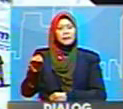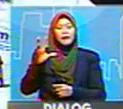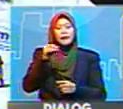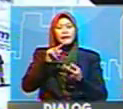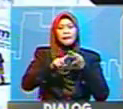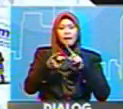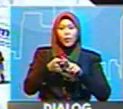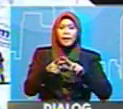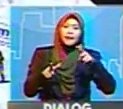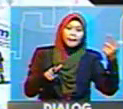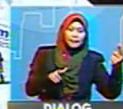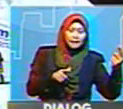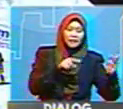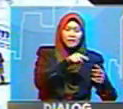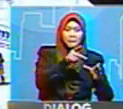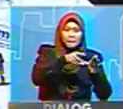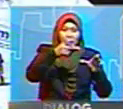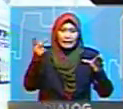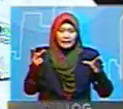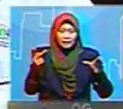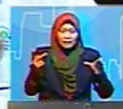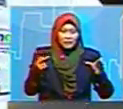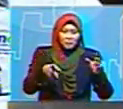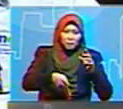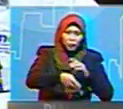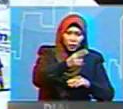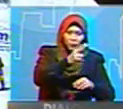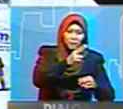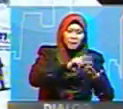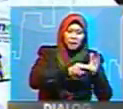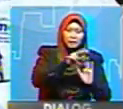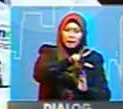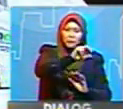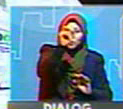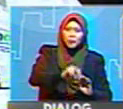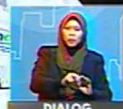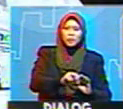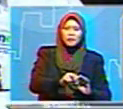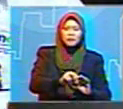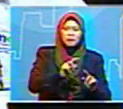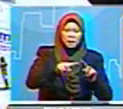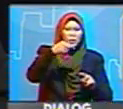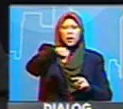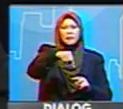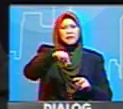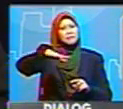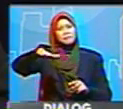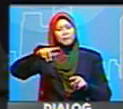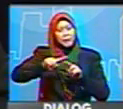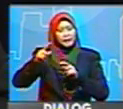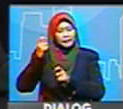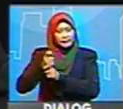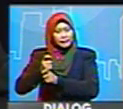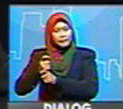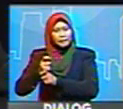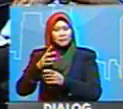dia yang sebelah padi Dia mungkin kena potong 30%. m langsung tidak ada mutu tapi kerana kita dah hadkan